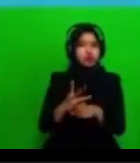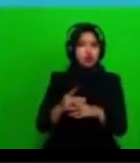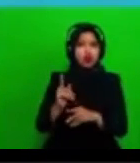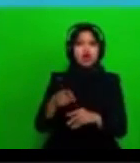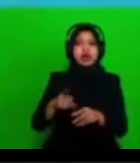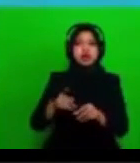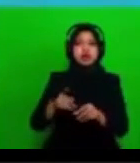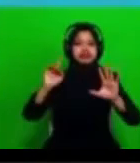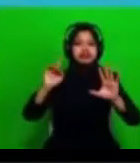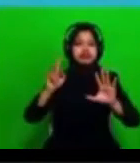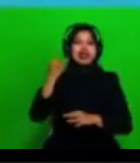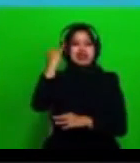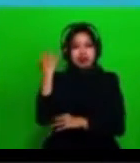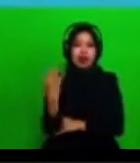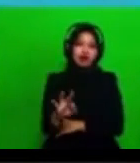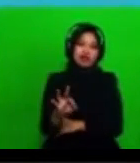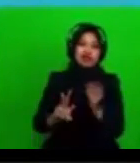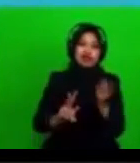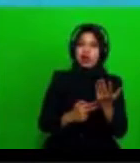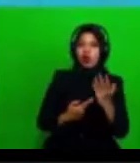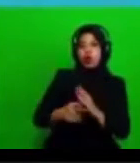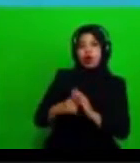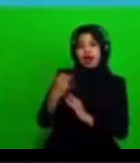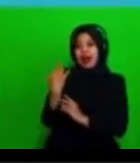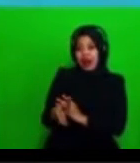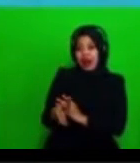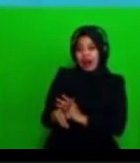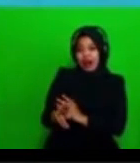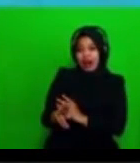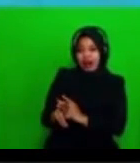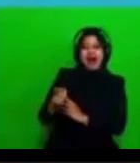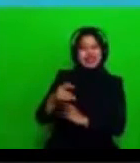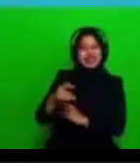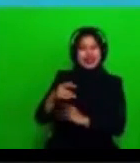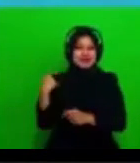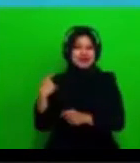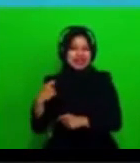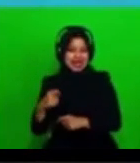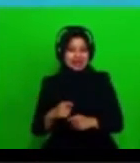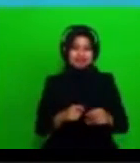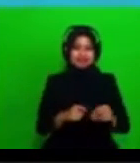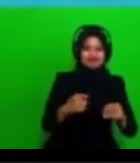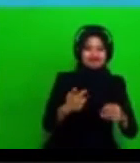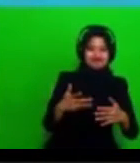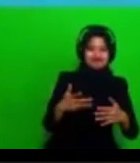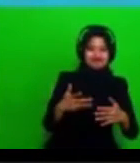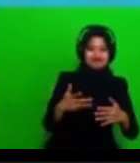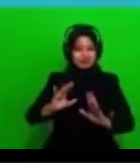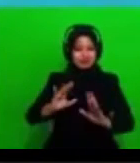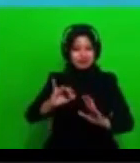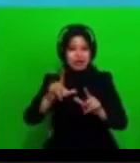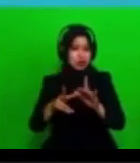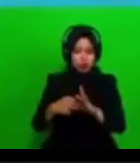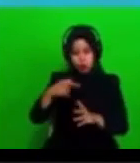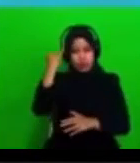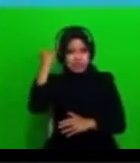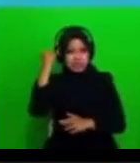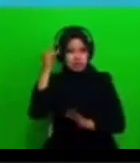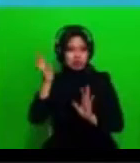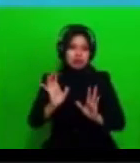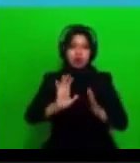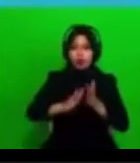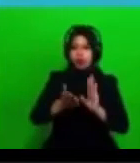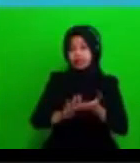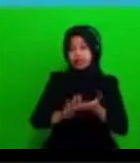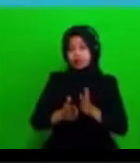guru. Lagi-lagi terobosannya, dan itu teknologi lagi. Memang Mas Menteri ini sama Pak Yon ini juga banyak terobosannya ya.